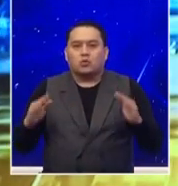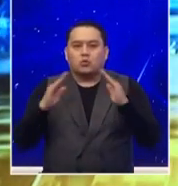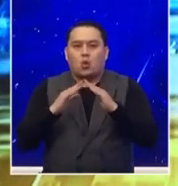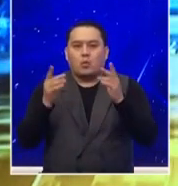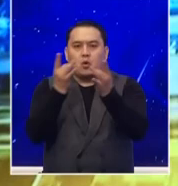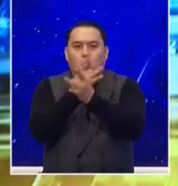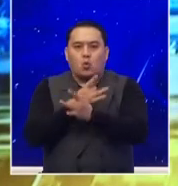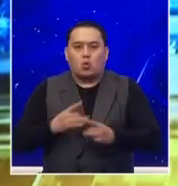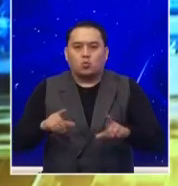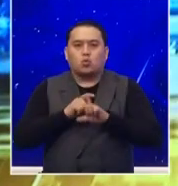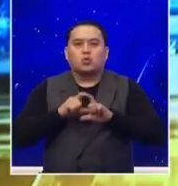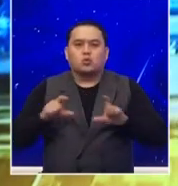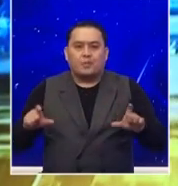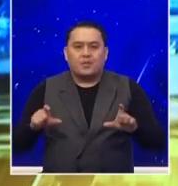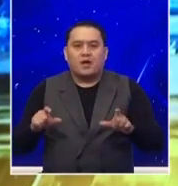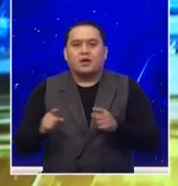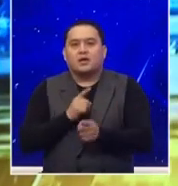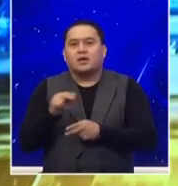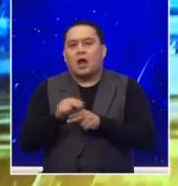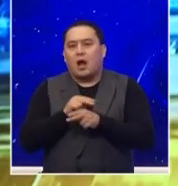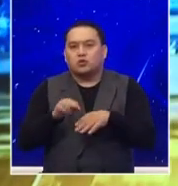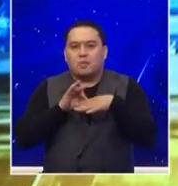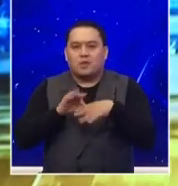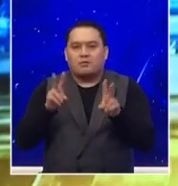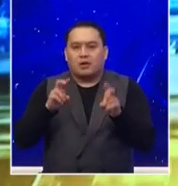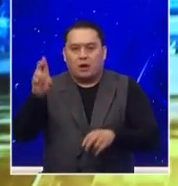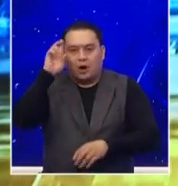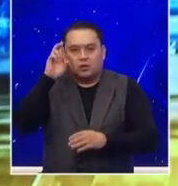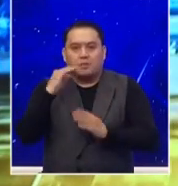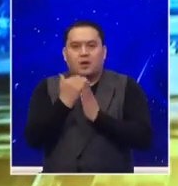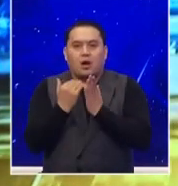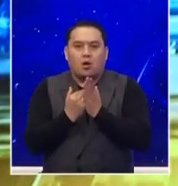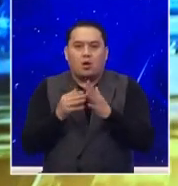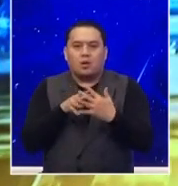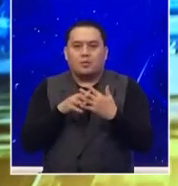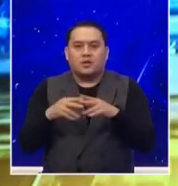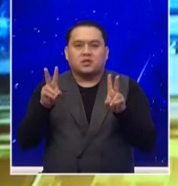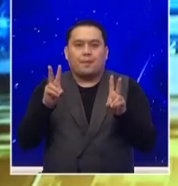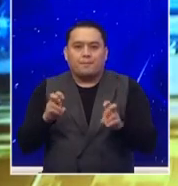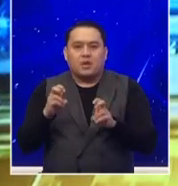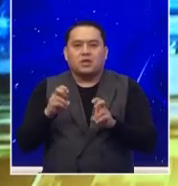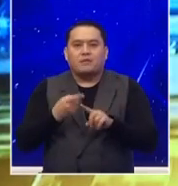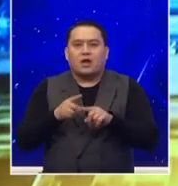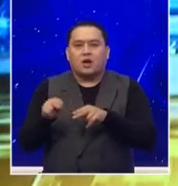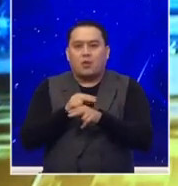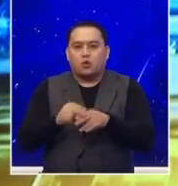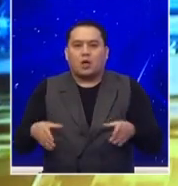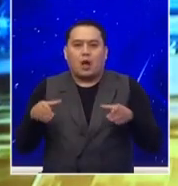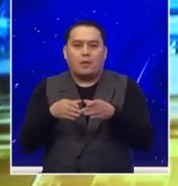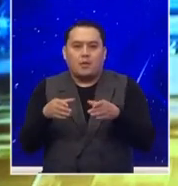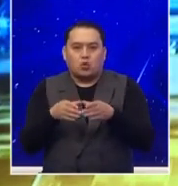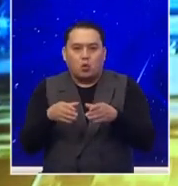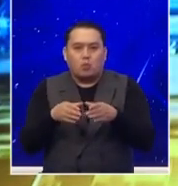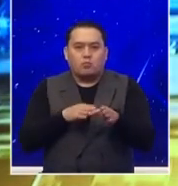двери местного дома культуры. Реконструкция проводилась в рамках государственной программы «Аул Ельбесыг». О ремонтной кампании, а